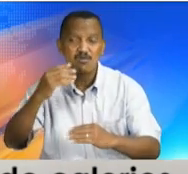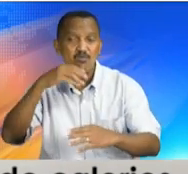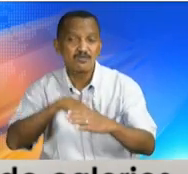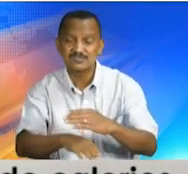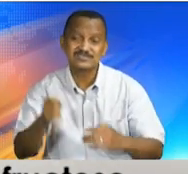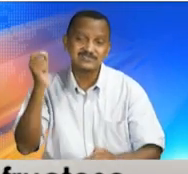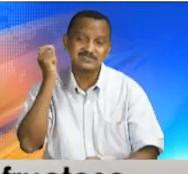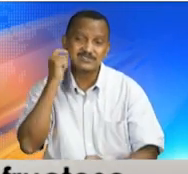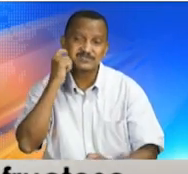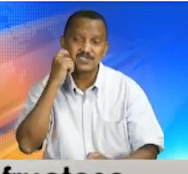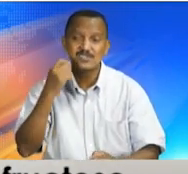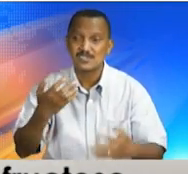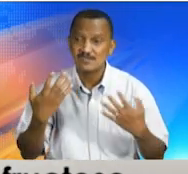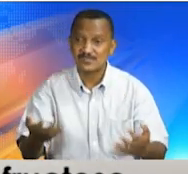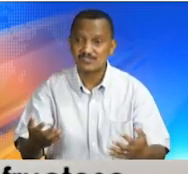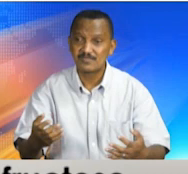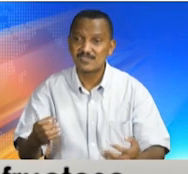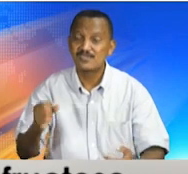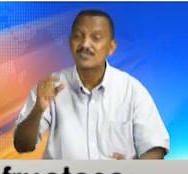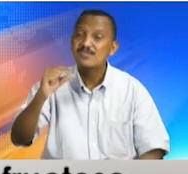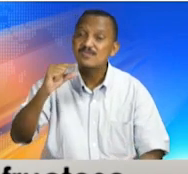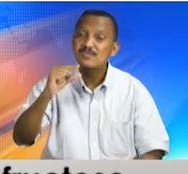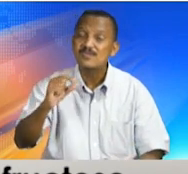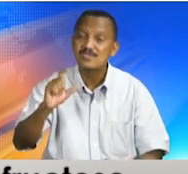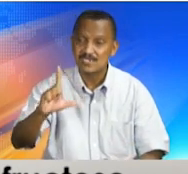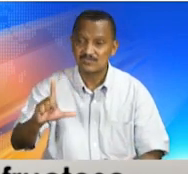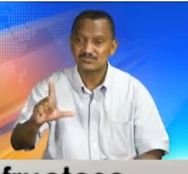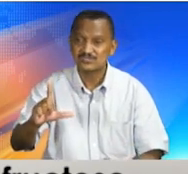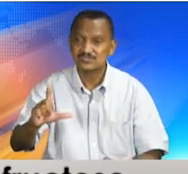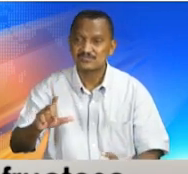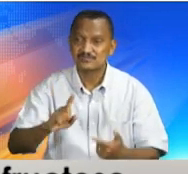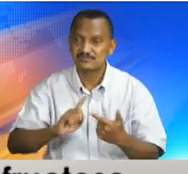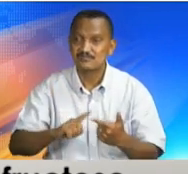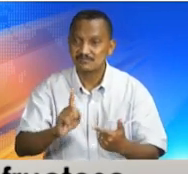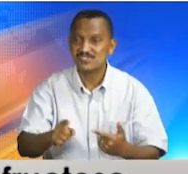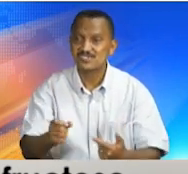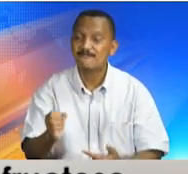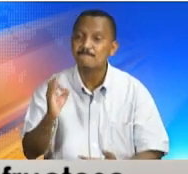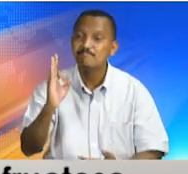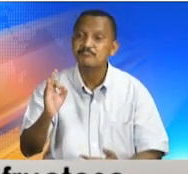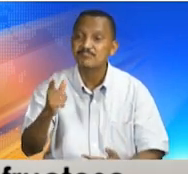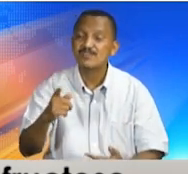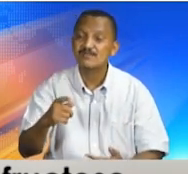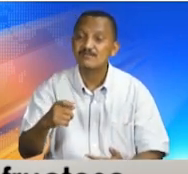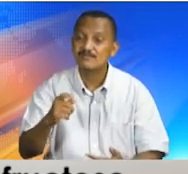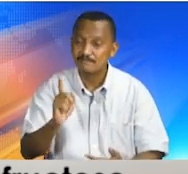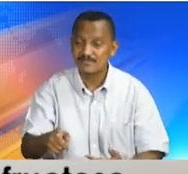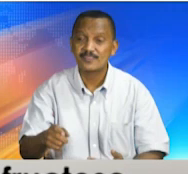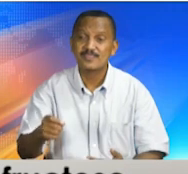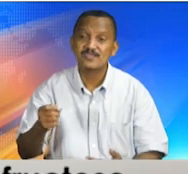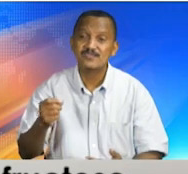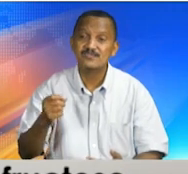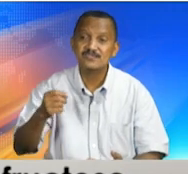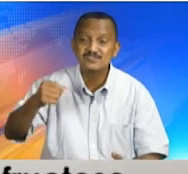Tantely. Betsaka izany ny glucide satria misy fructose ao izay sucre afa amin'ny zava-maniry izany